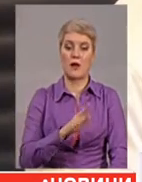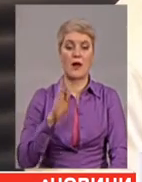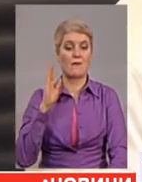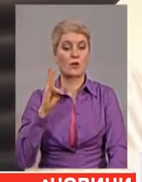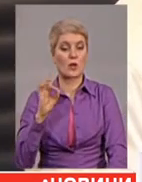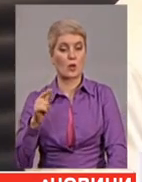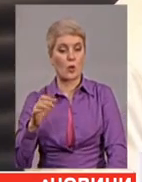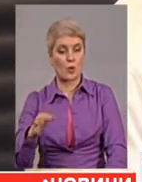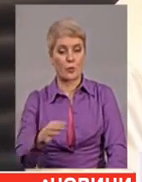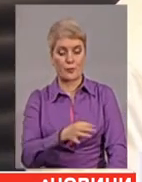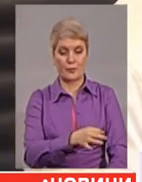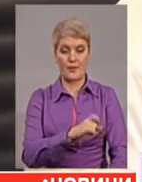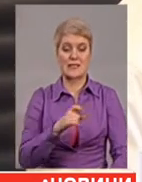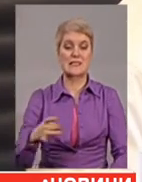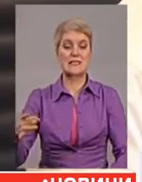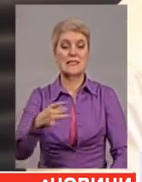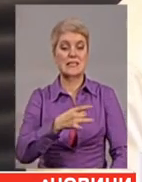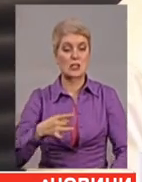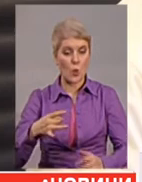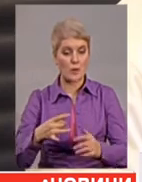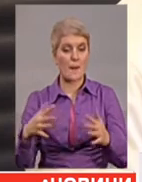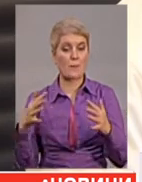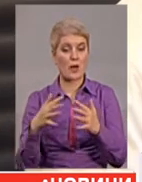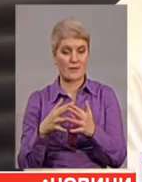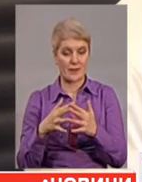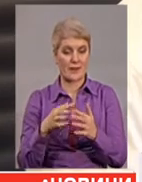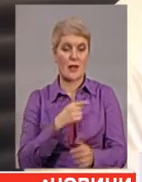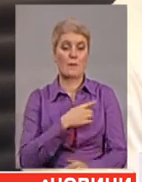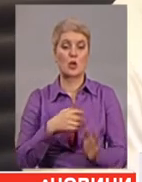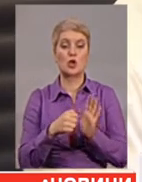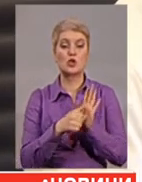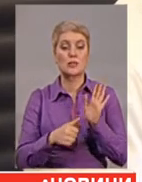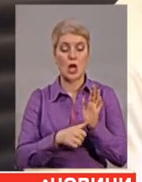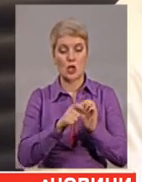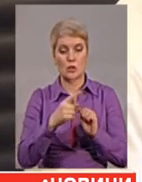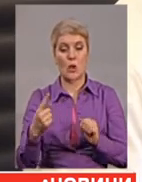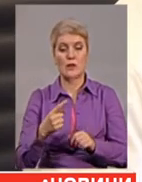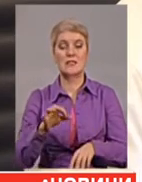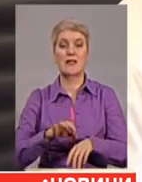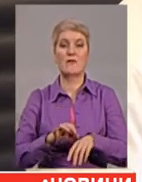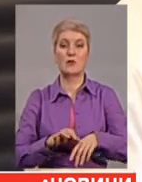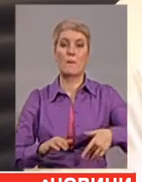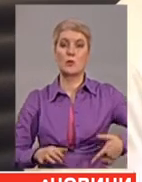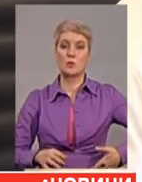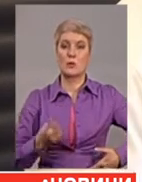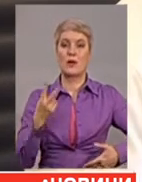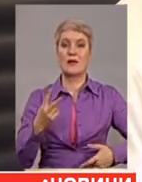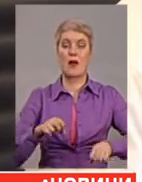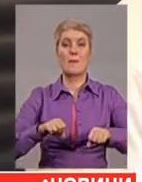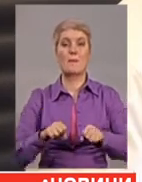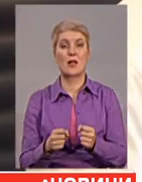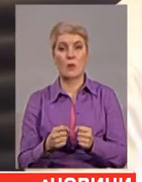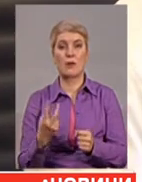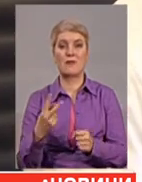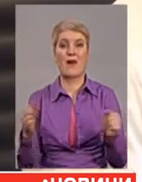чоловік от із зони бойових дій. Із них один з захворюванням підшлункової залози, два з травматичними переломами, два